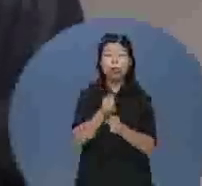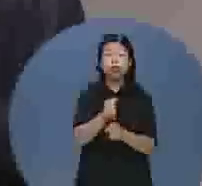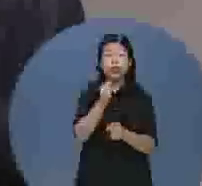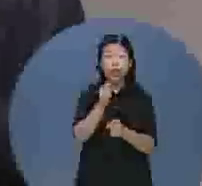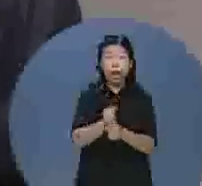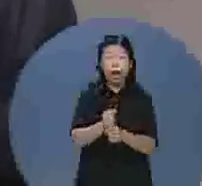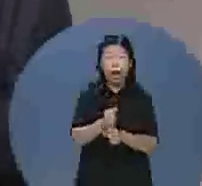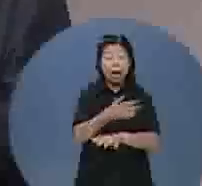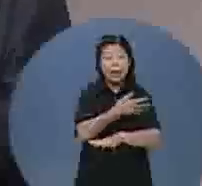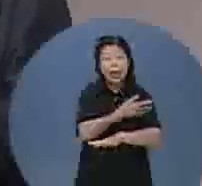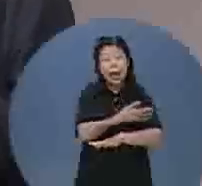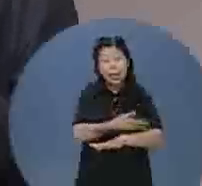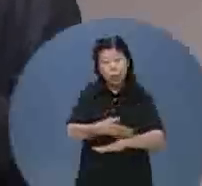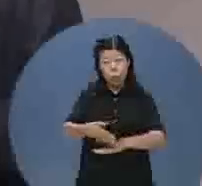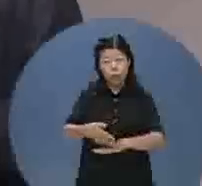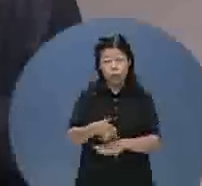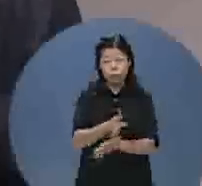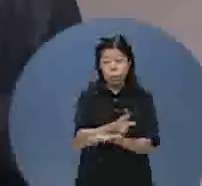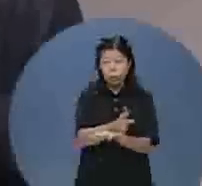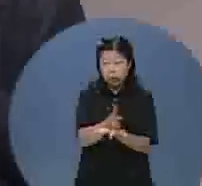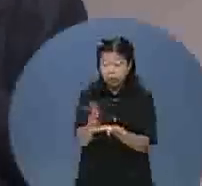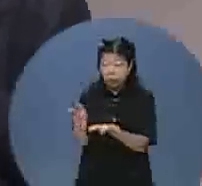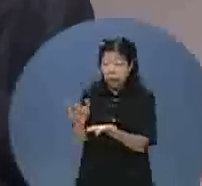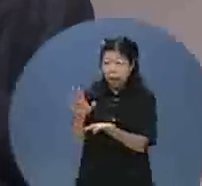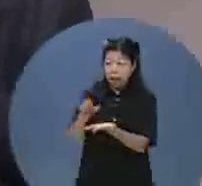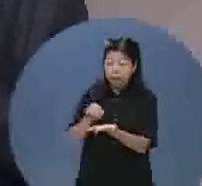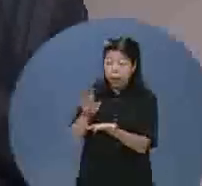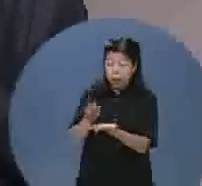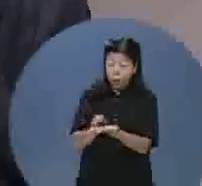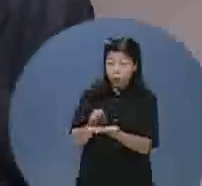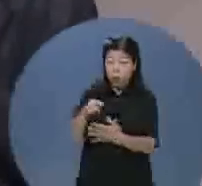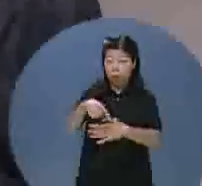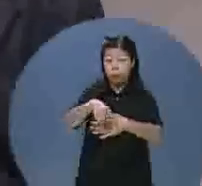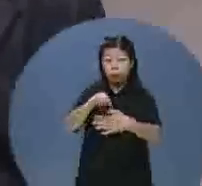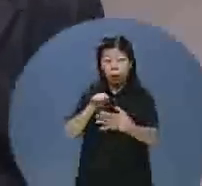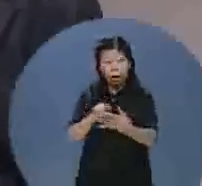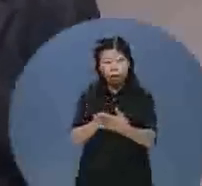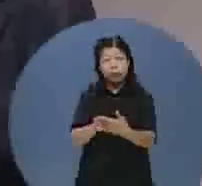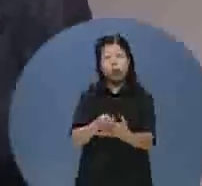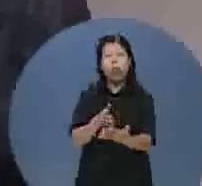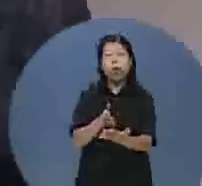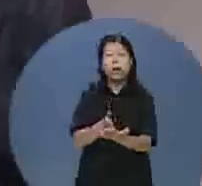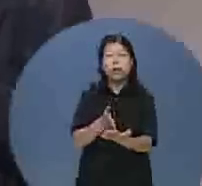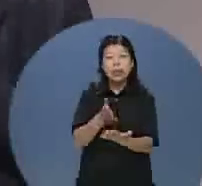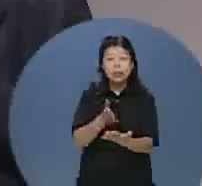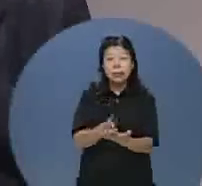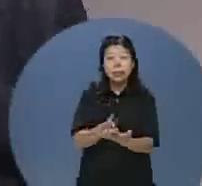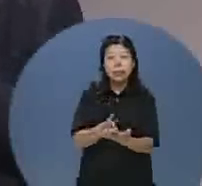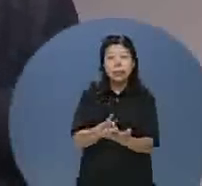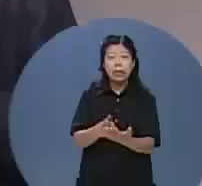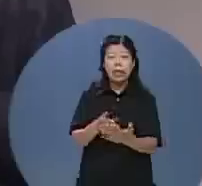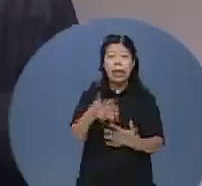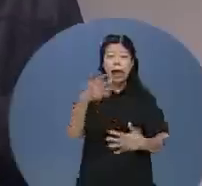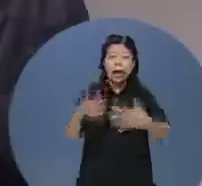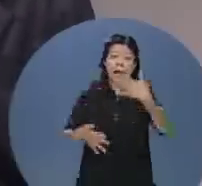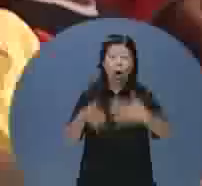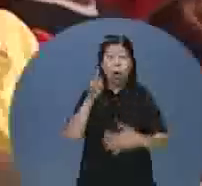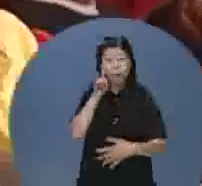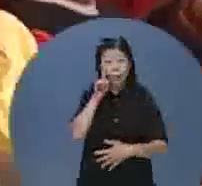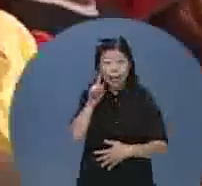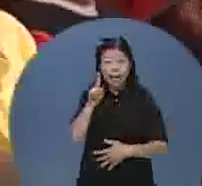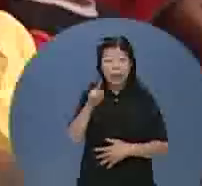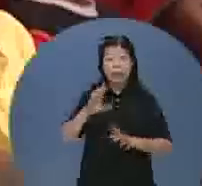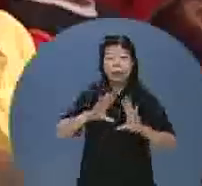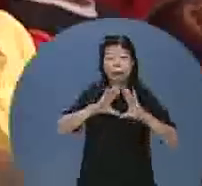佐藤さんは映画制作の経緯や撮影エピソードなどを話され、この映画を通して世界